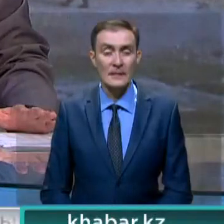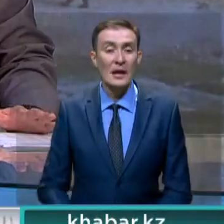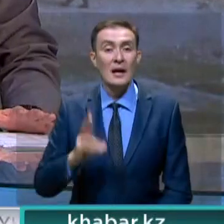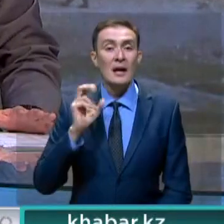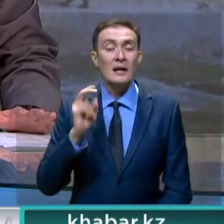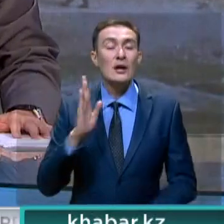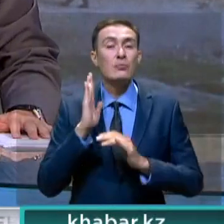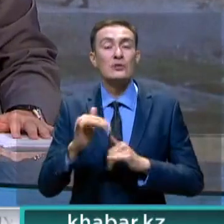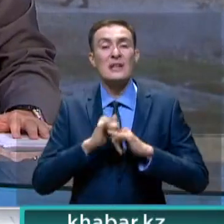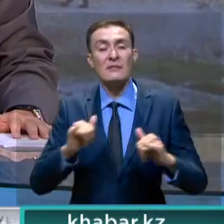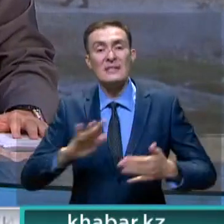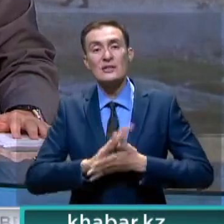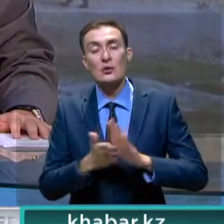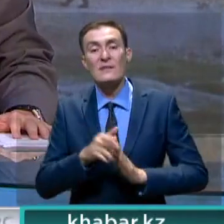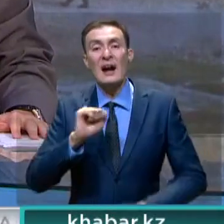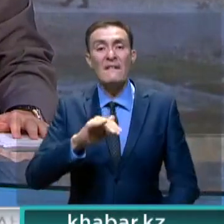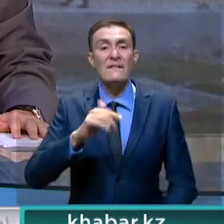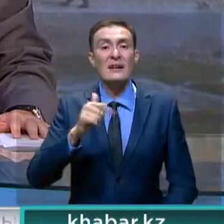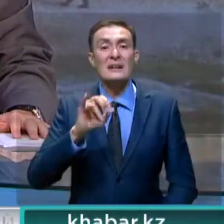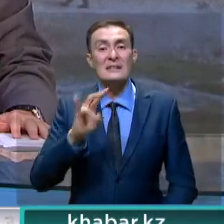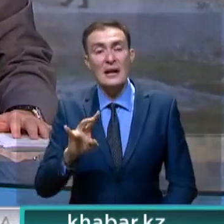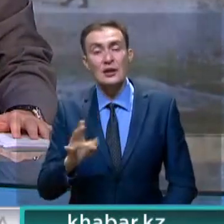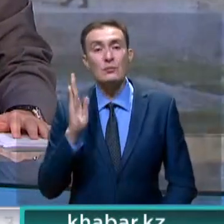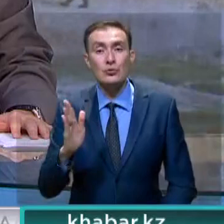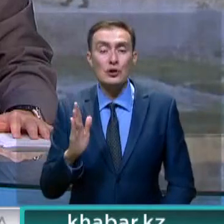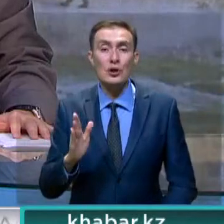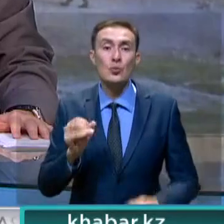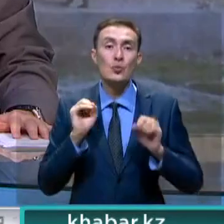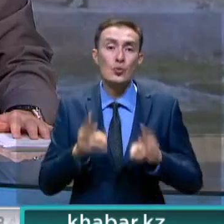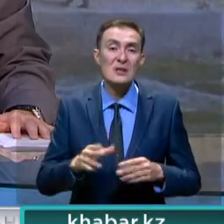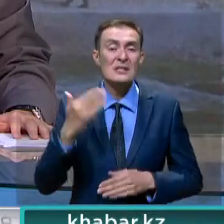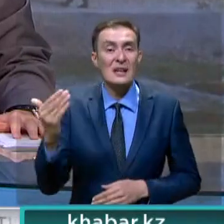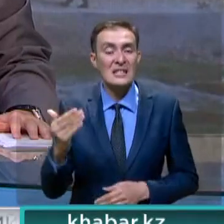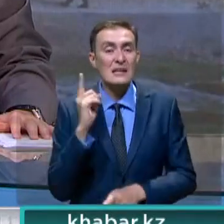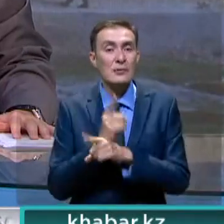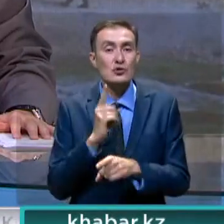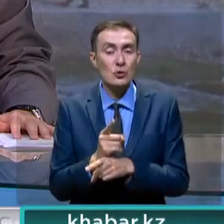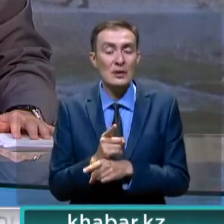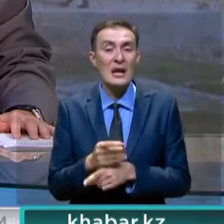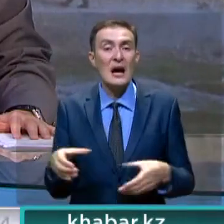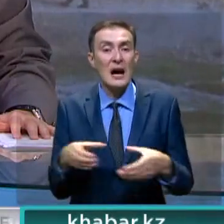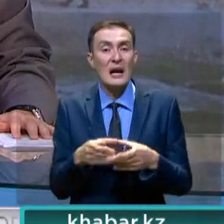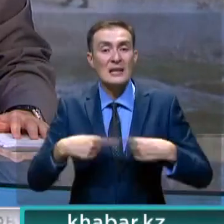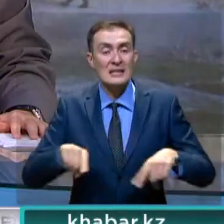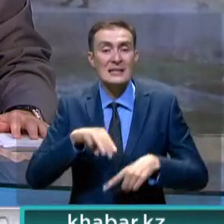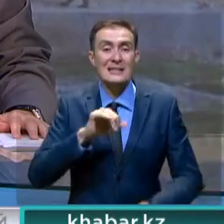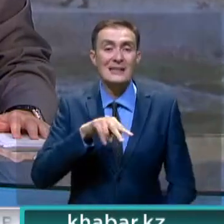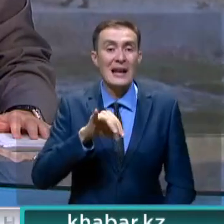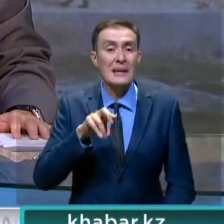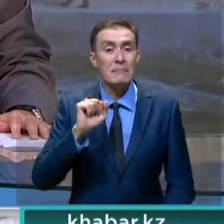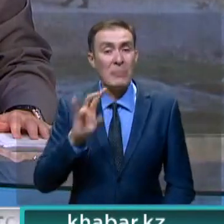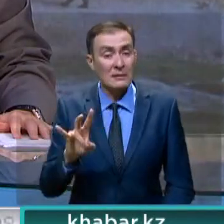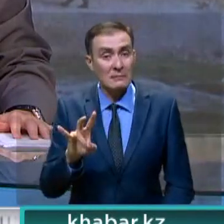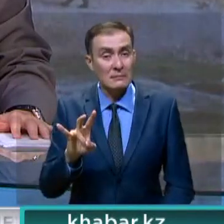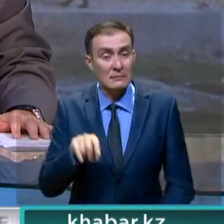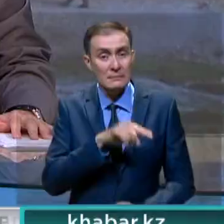Как будет развиваться ситуация в Афганистане и стоит ли ждать угрозы со стороны запрещенной в нашей стране организации